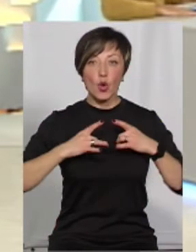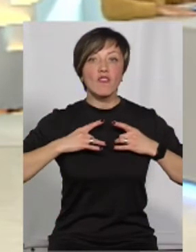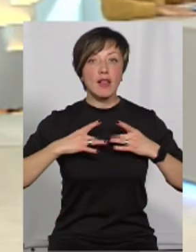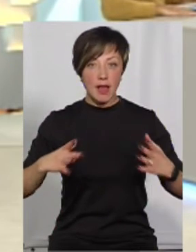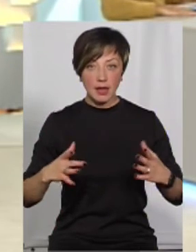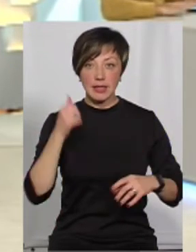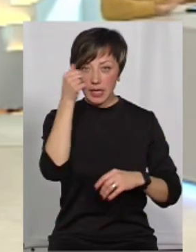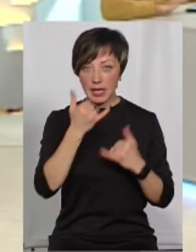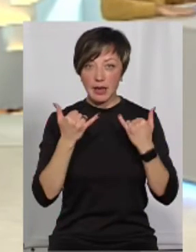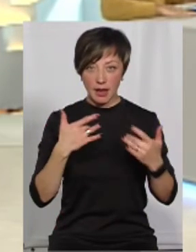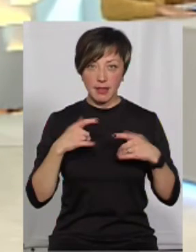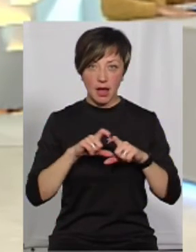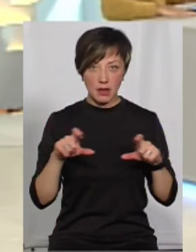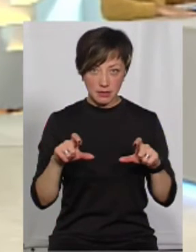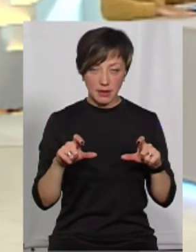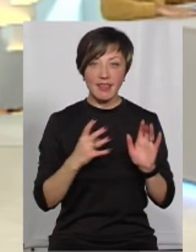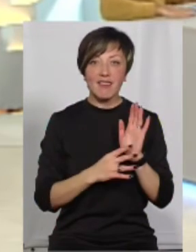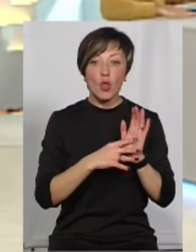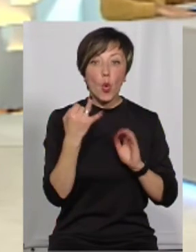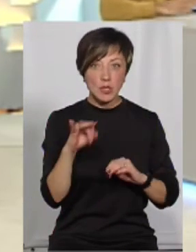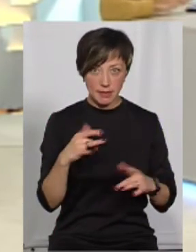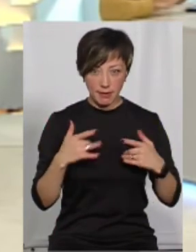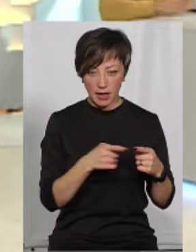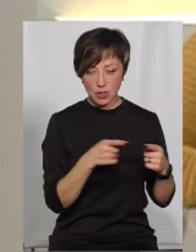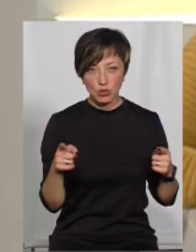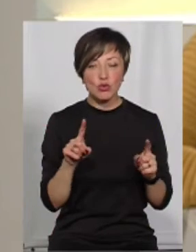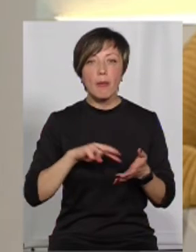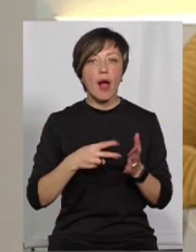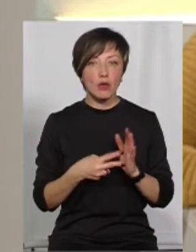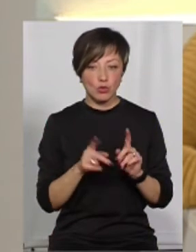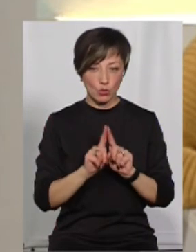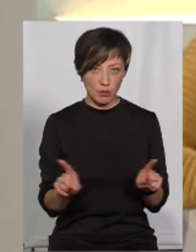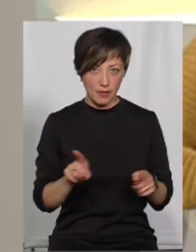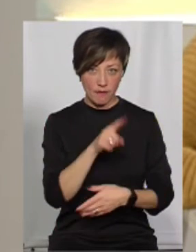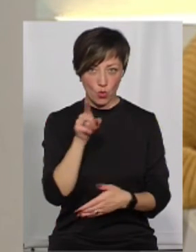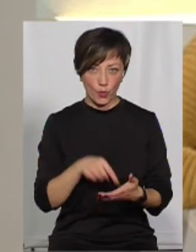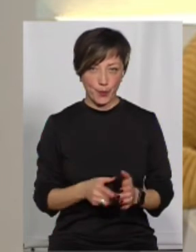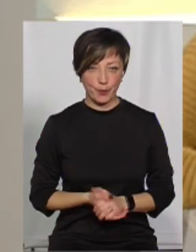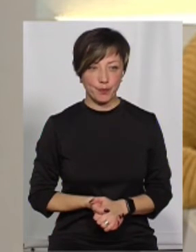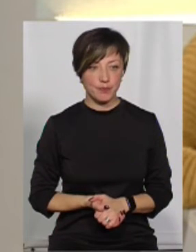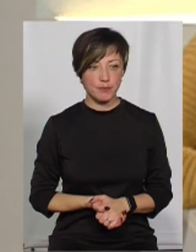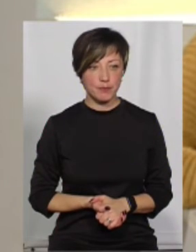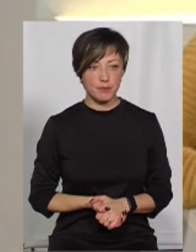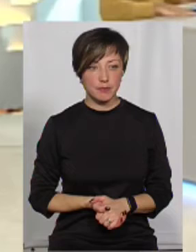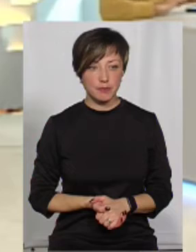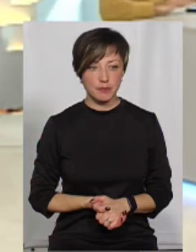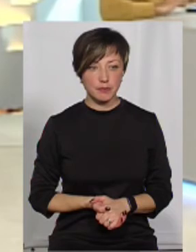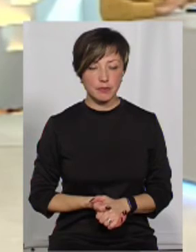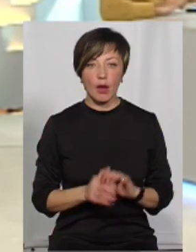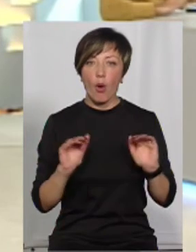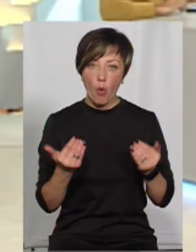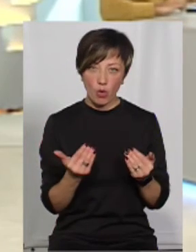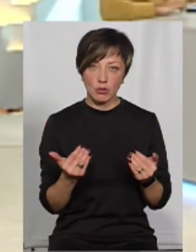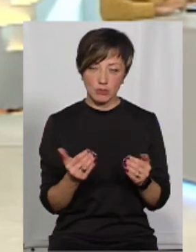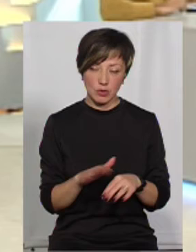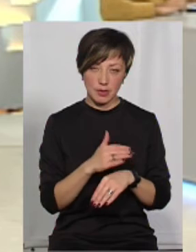юбілейний рік для театру, 90-й театральний сезон. Що планується особливого на наступний рік? Коротко, якщо